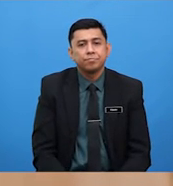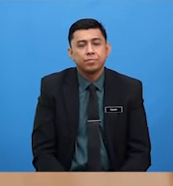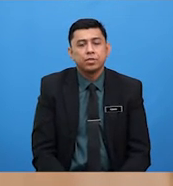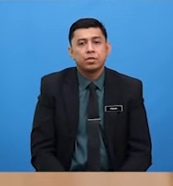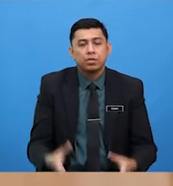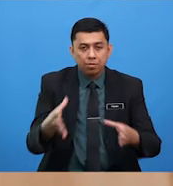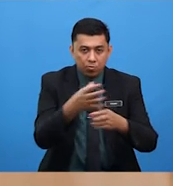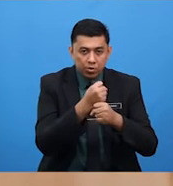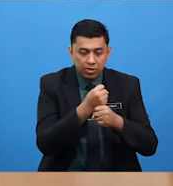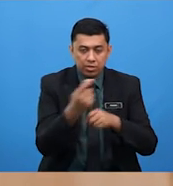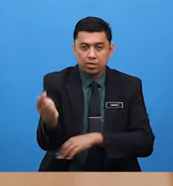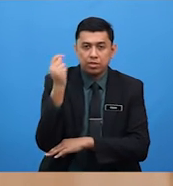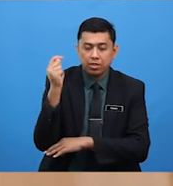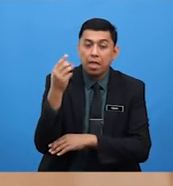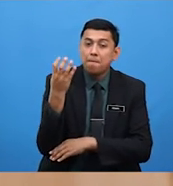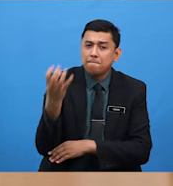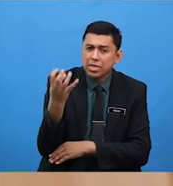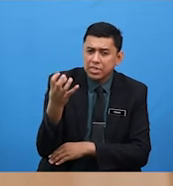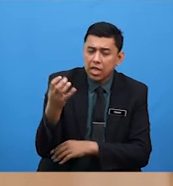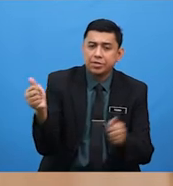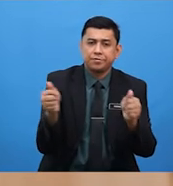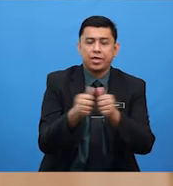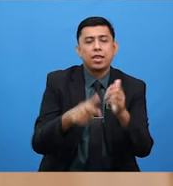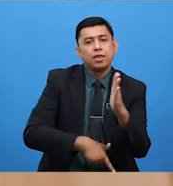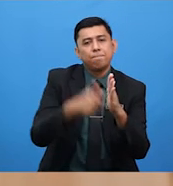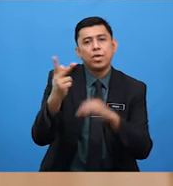Zarah-zarah memperolehi tenaga dan bergetar dengan lebih kuat.